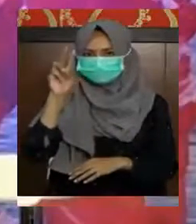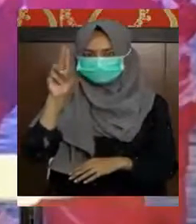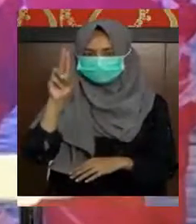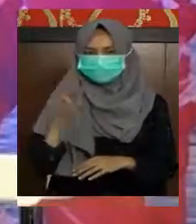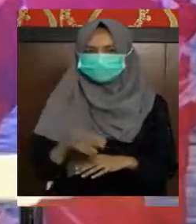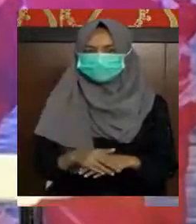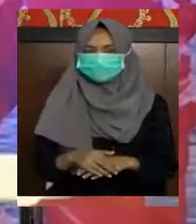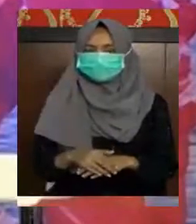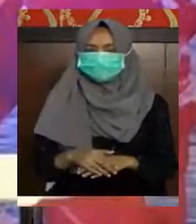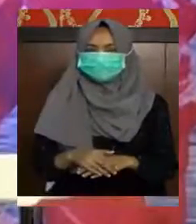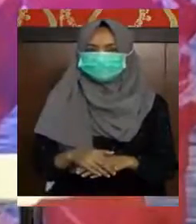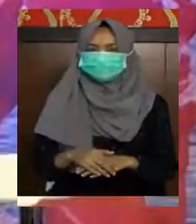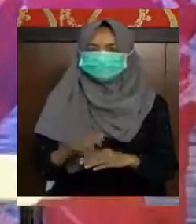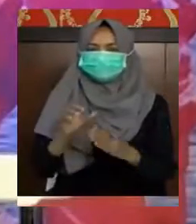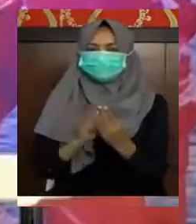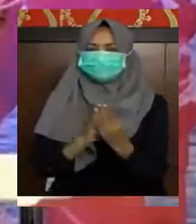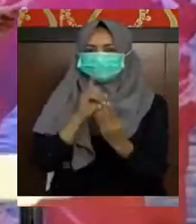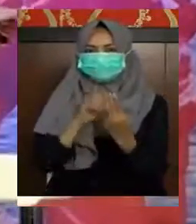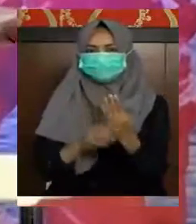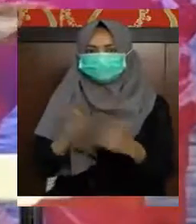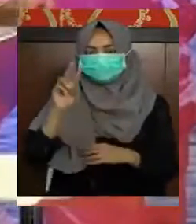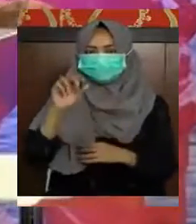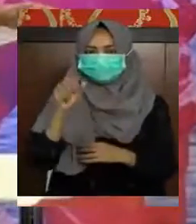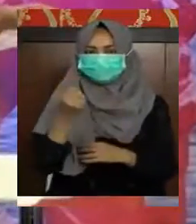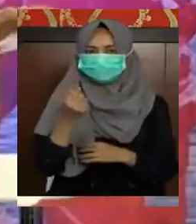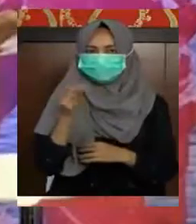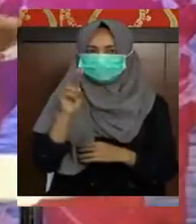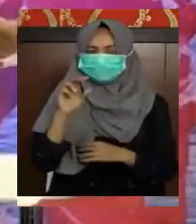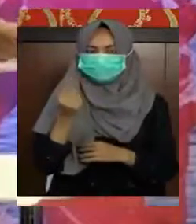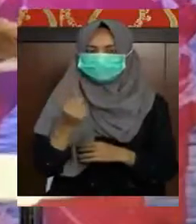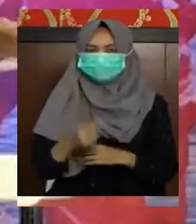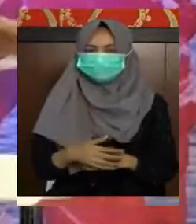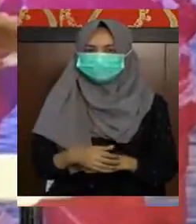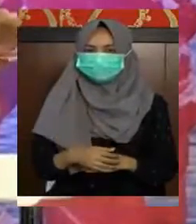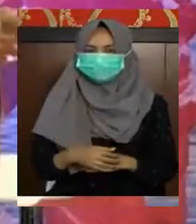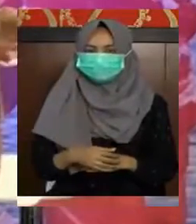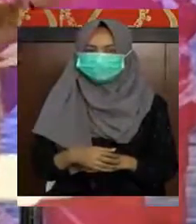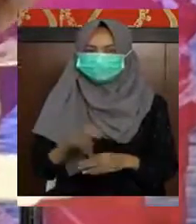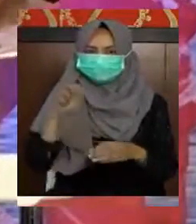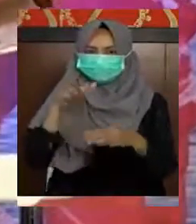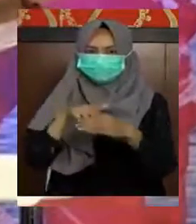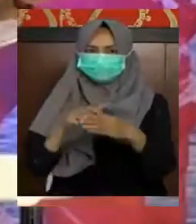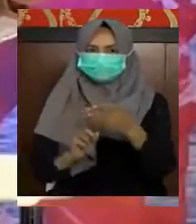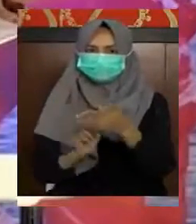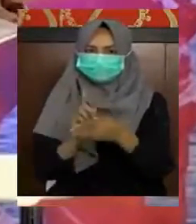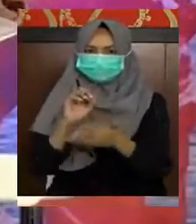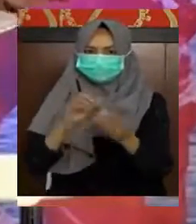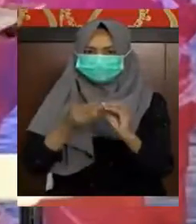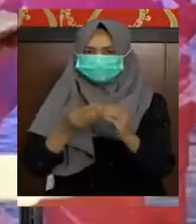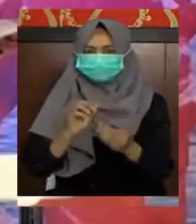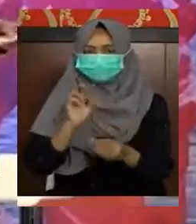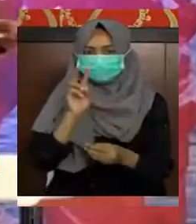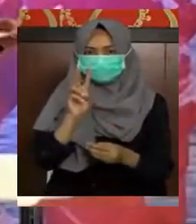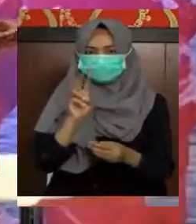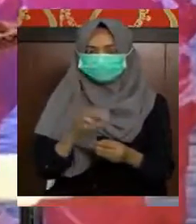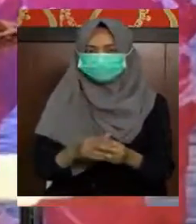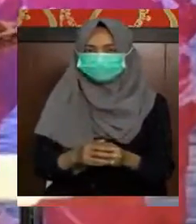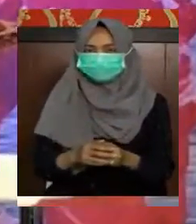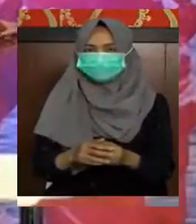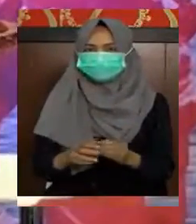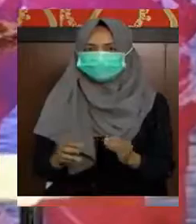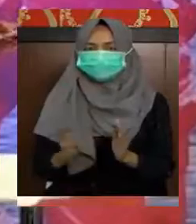untuk menguatkan keyakinan Anda untuk memilih di antara mereka pada pemilu tanggal 9 Desember